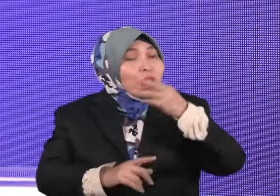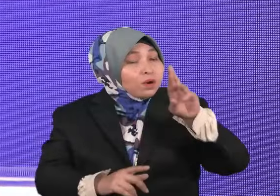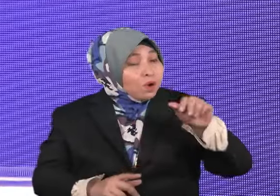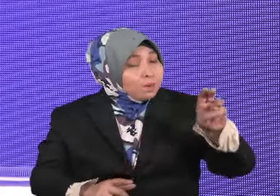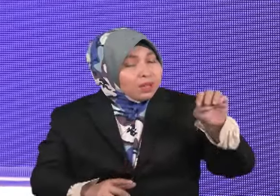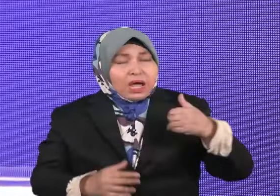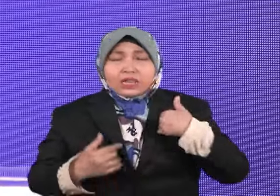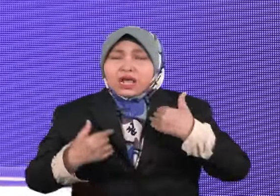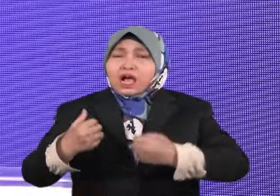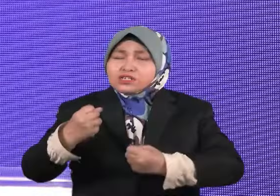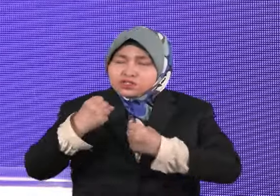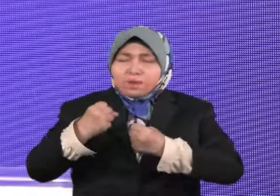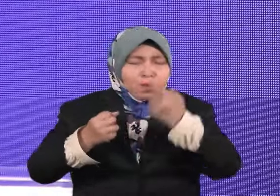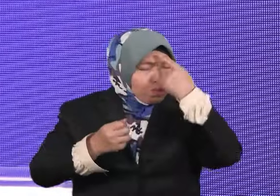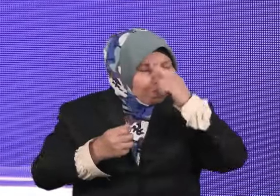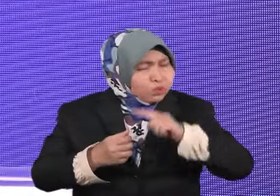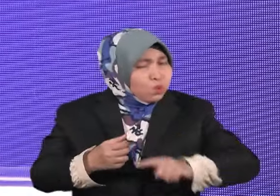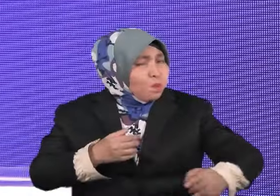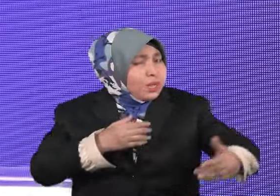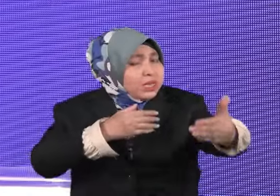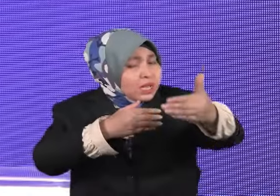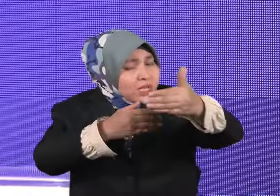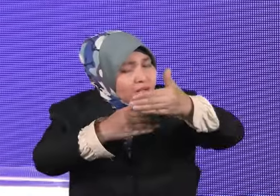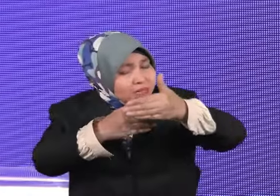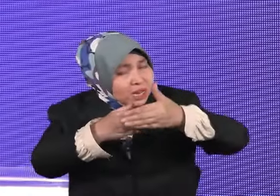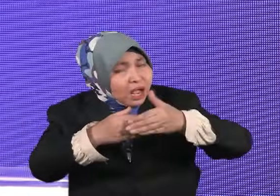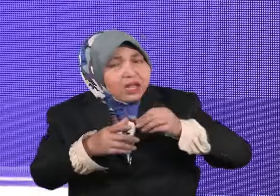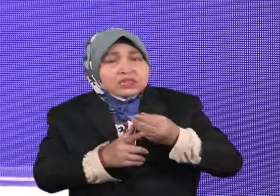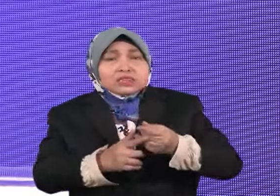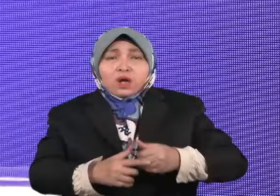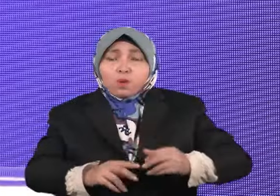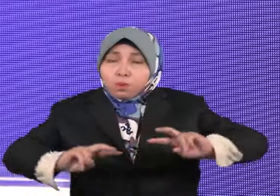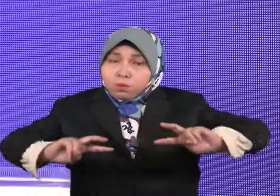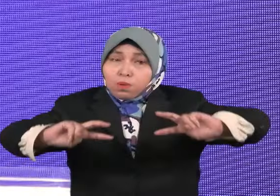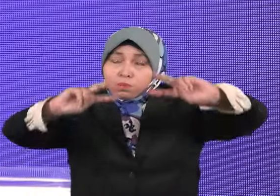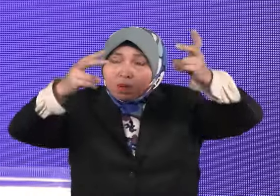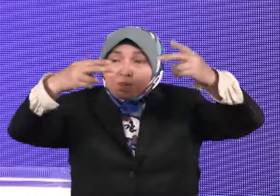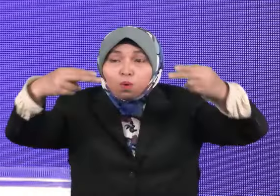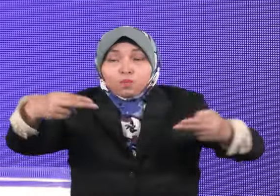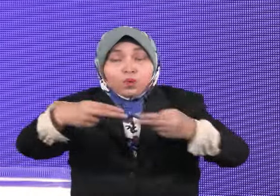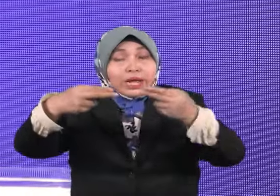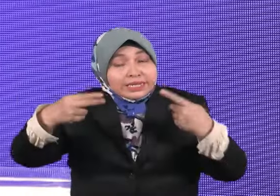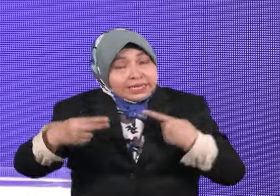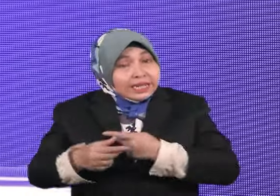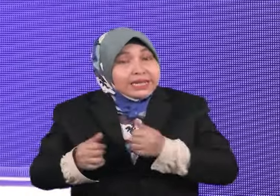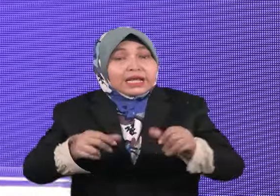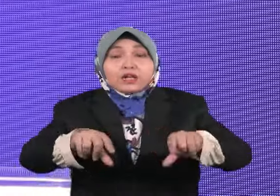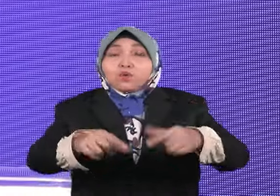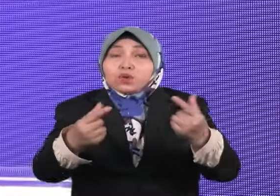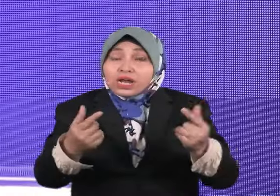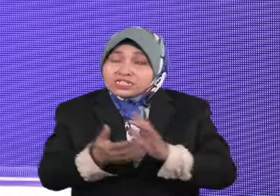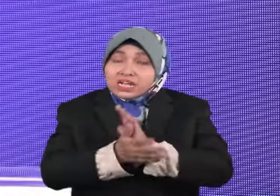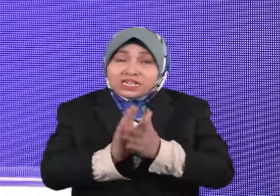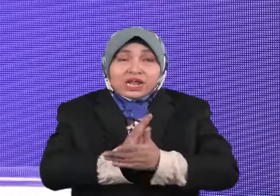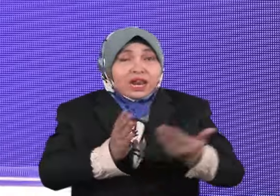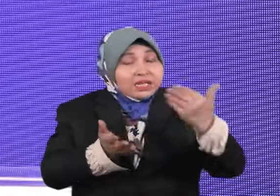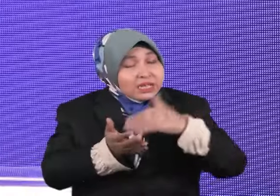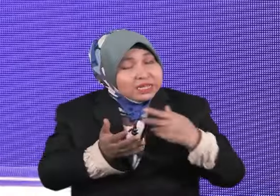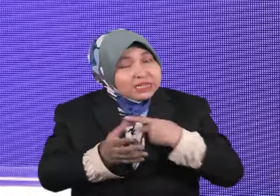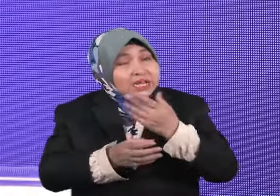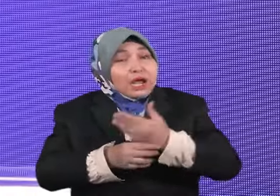azam kita untuk mendekati ataupun menaik taraf hubungan kita dengan Al-Quran agar makin lagi kita